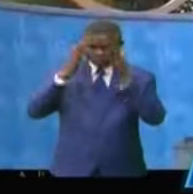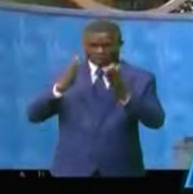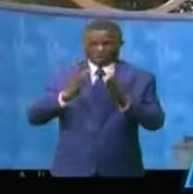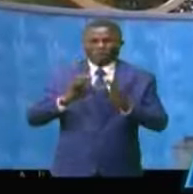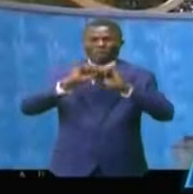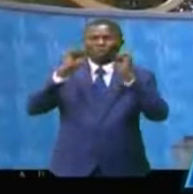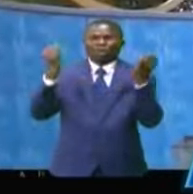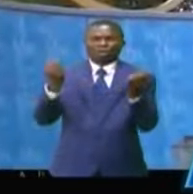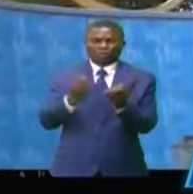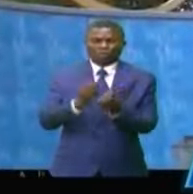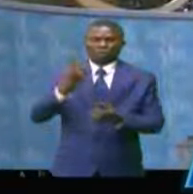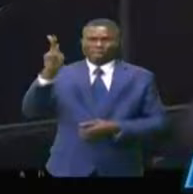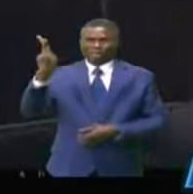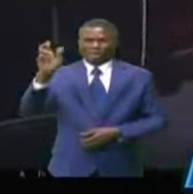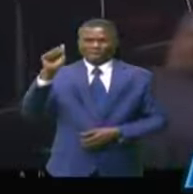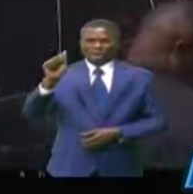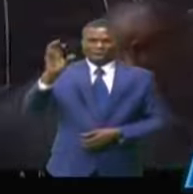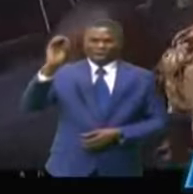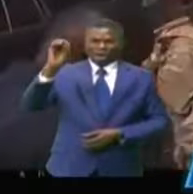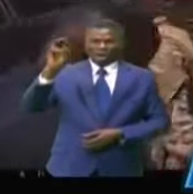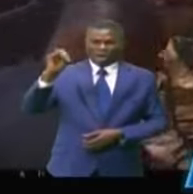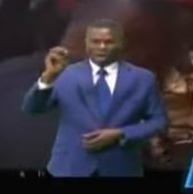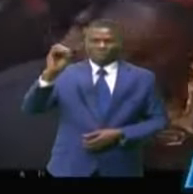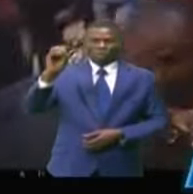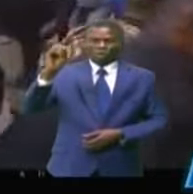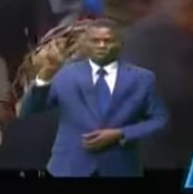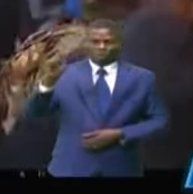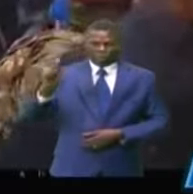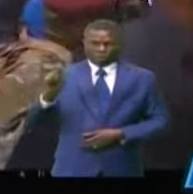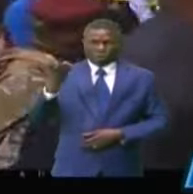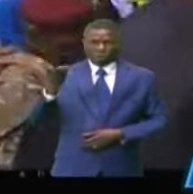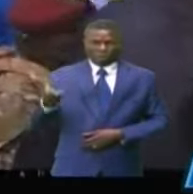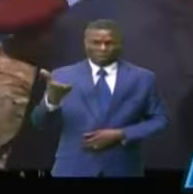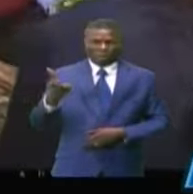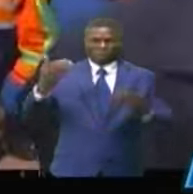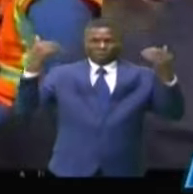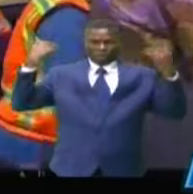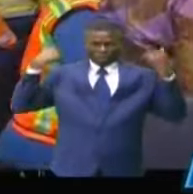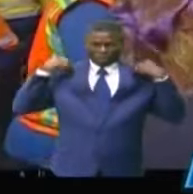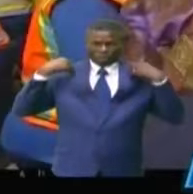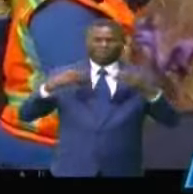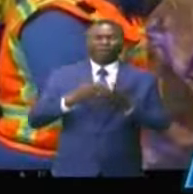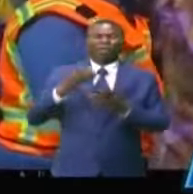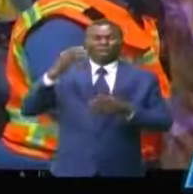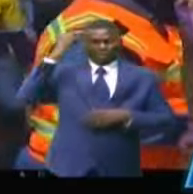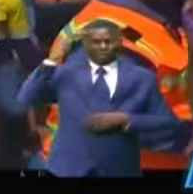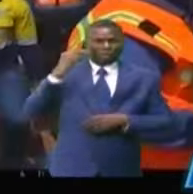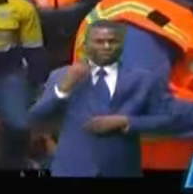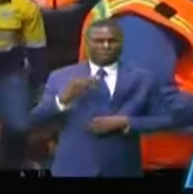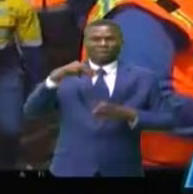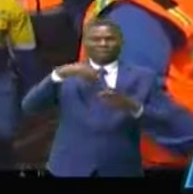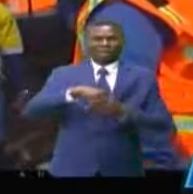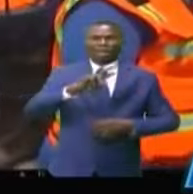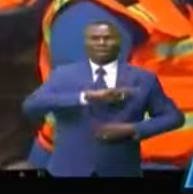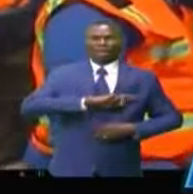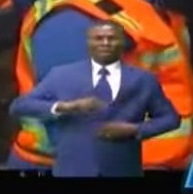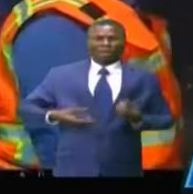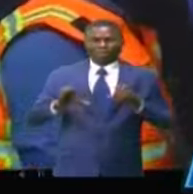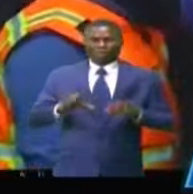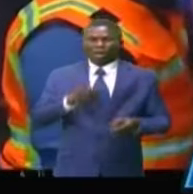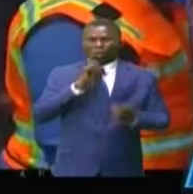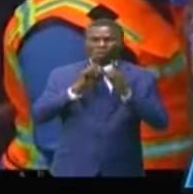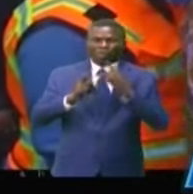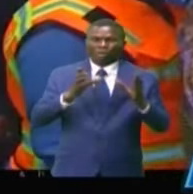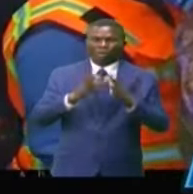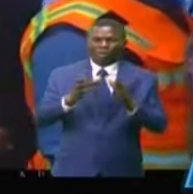minière Kamoto Copel Company, KCC en sigle. Sur place, le patron de la sous-traitance en République démocratique du Congo a échangé